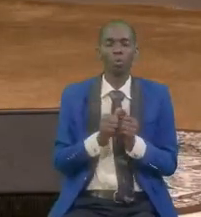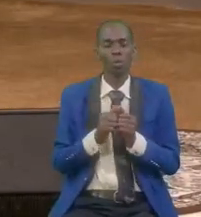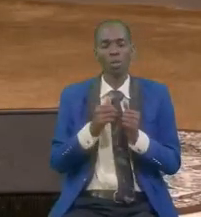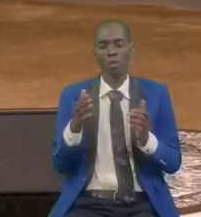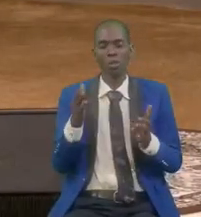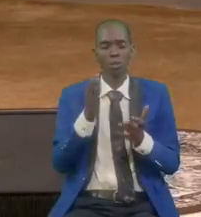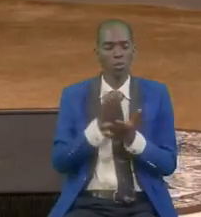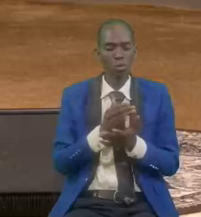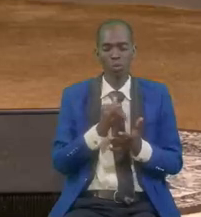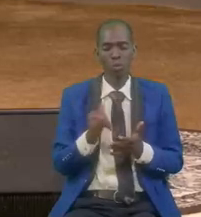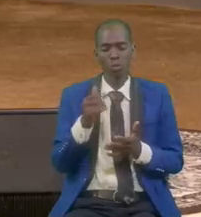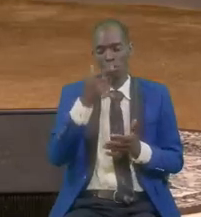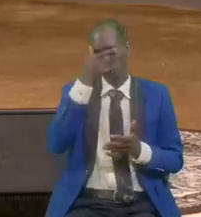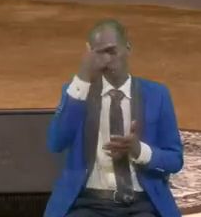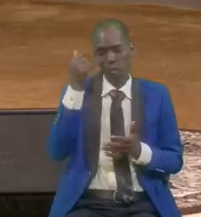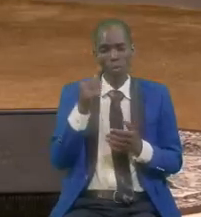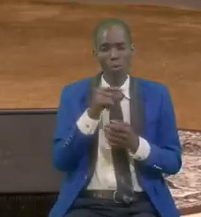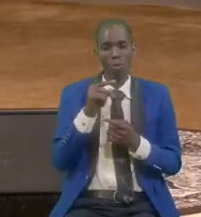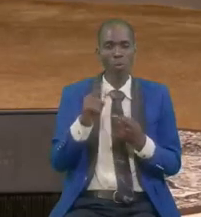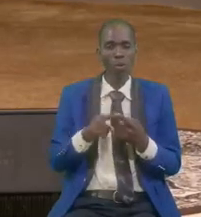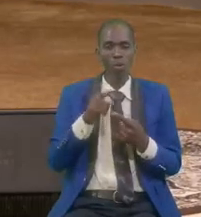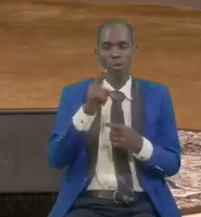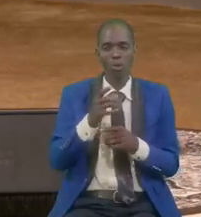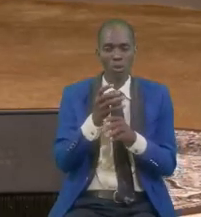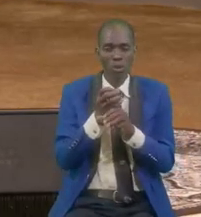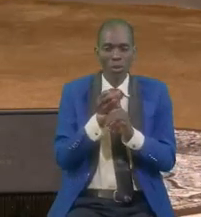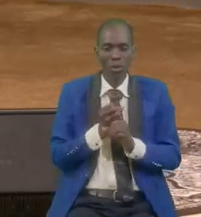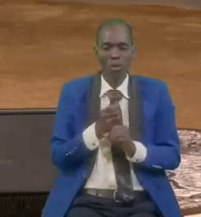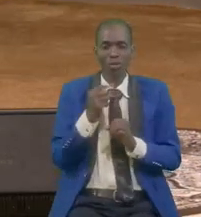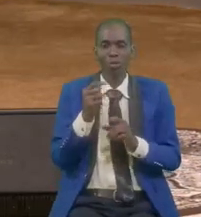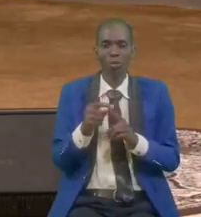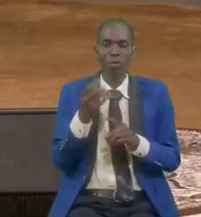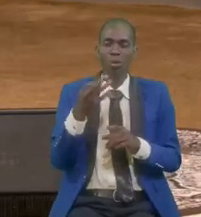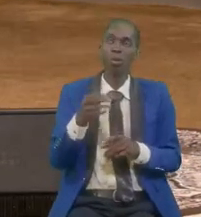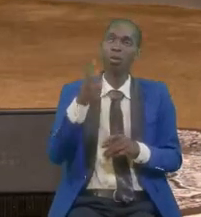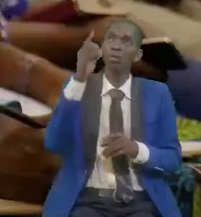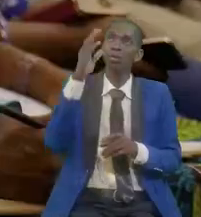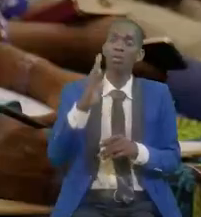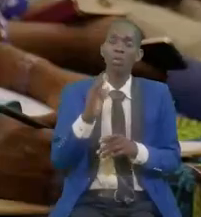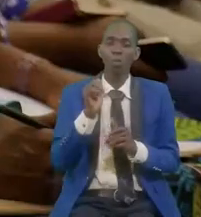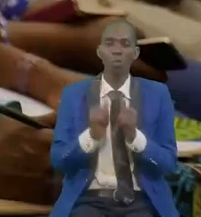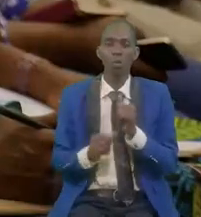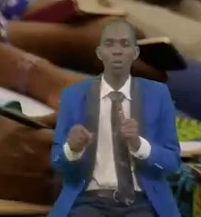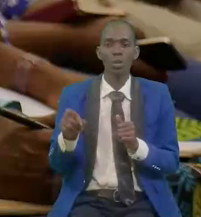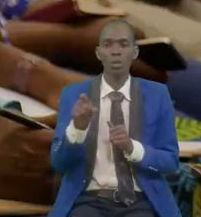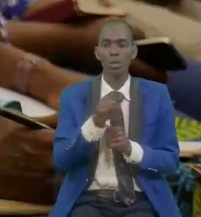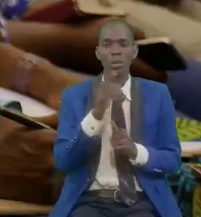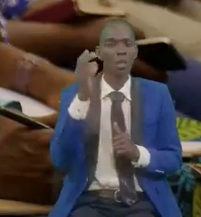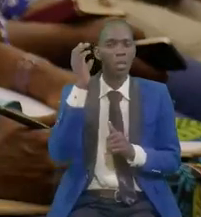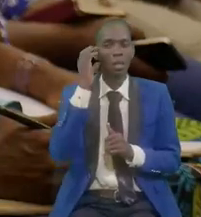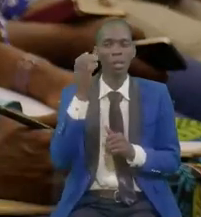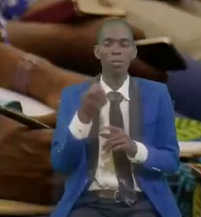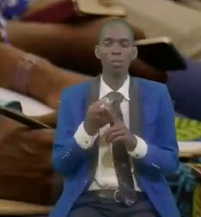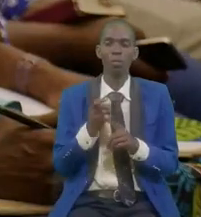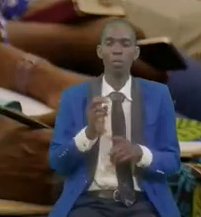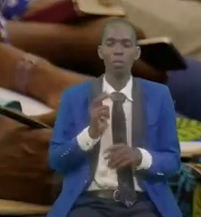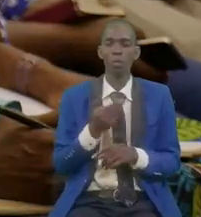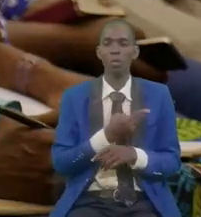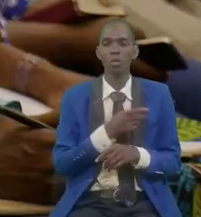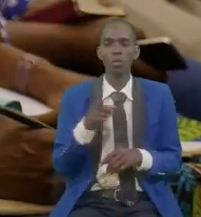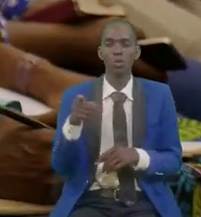qu'en recevant la parole de Dieu, que nous vous avons fait entendre.